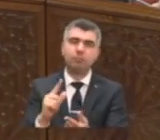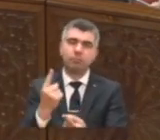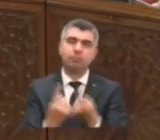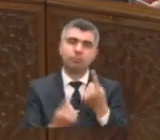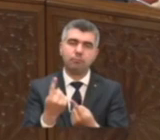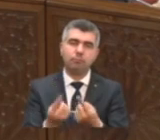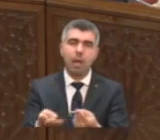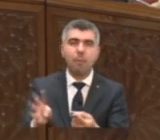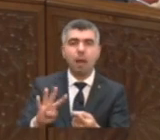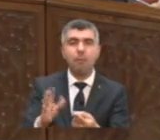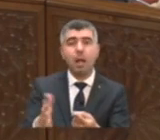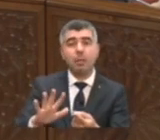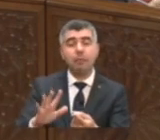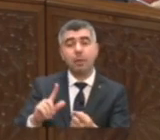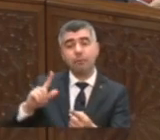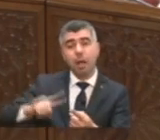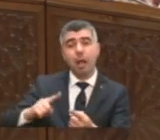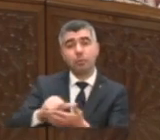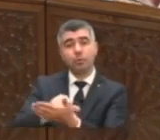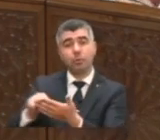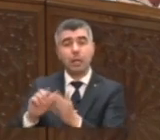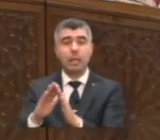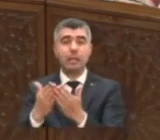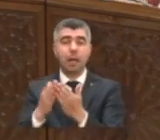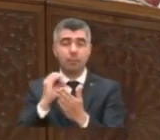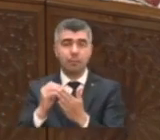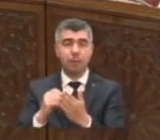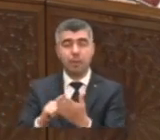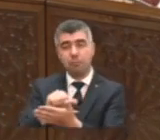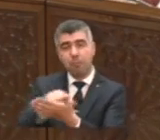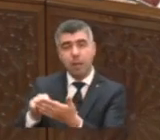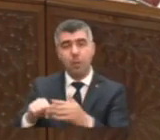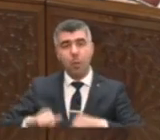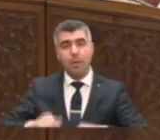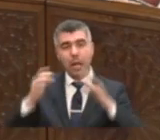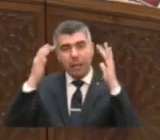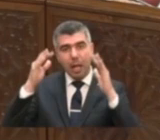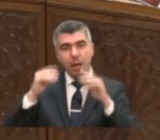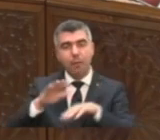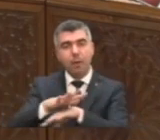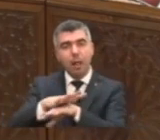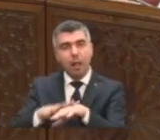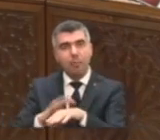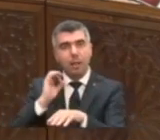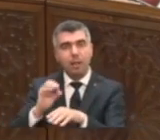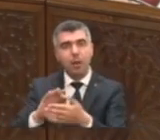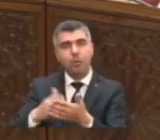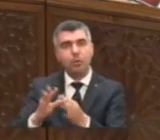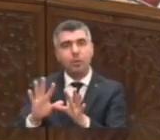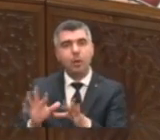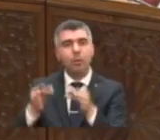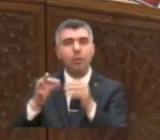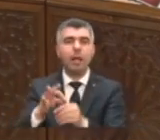4000 درهم لبعض منهم. اذا المساهمه ديال وزاره الثقافه والجهه الحمد لله ها النتيجه ديالها